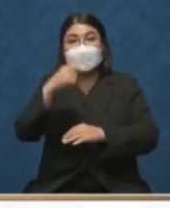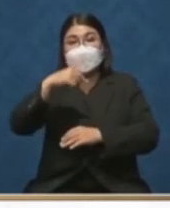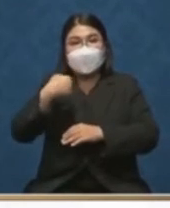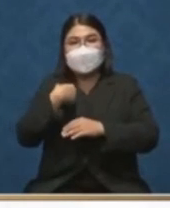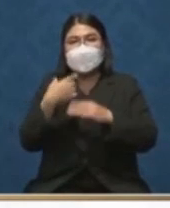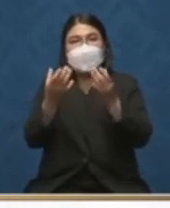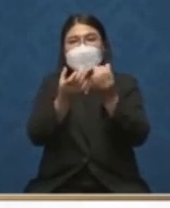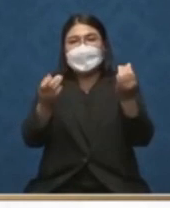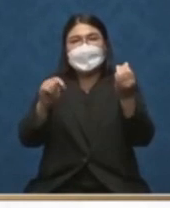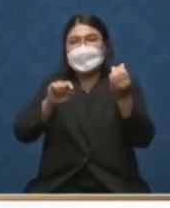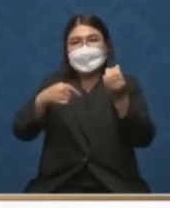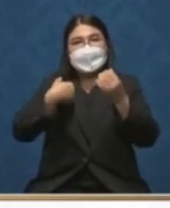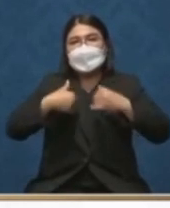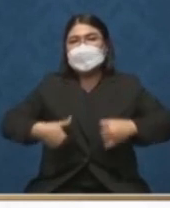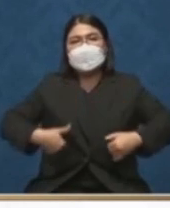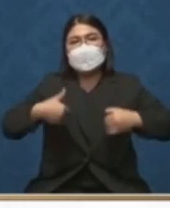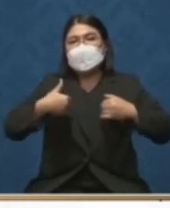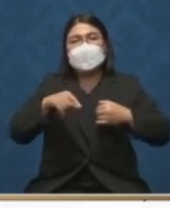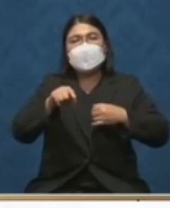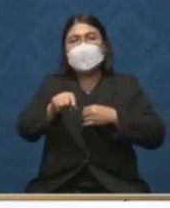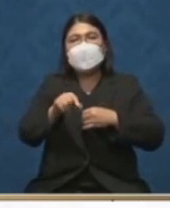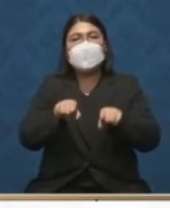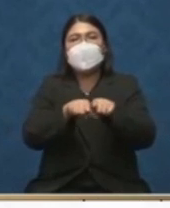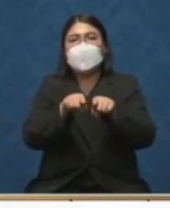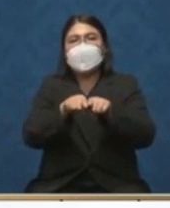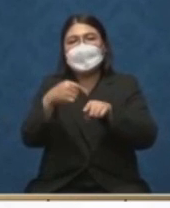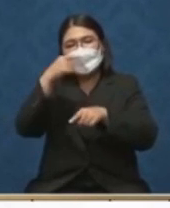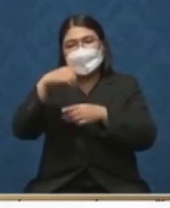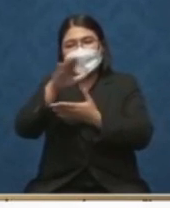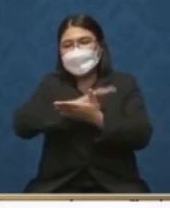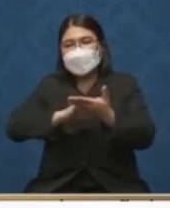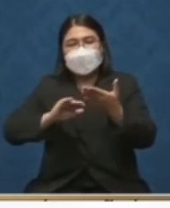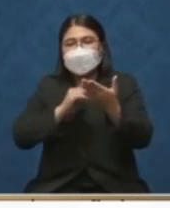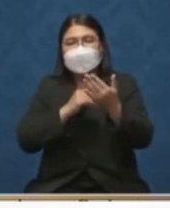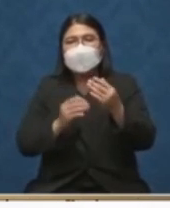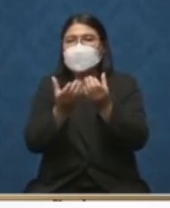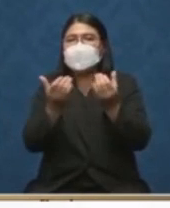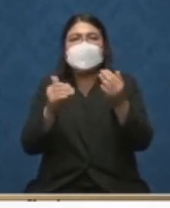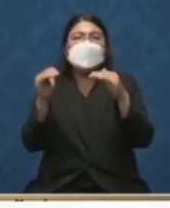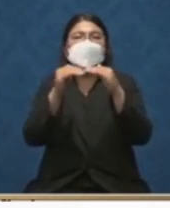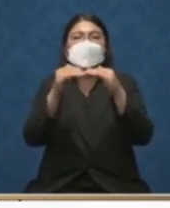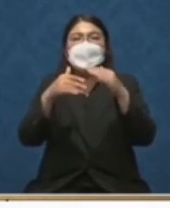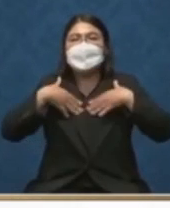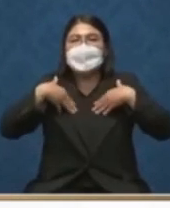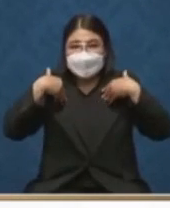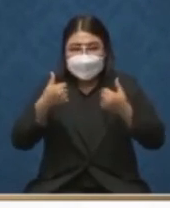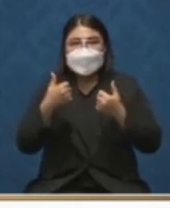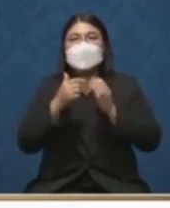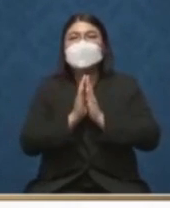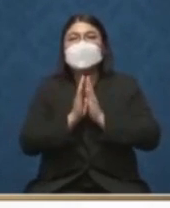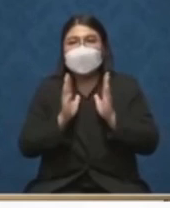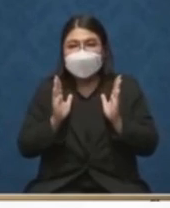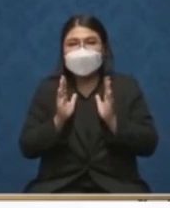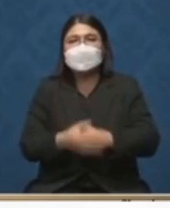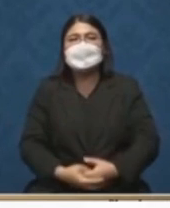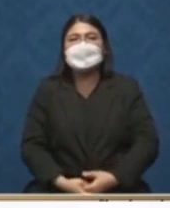องกลับสู่ความปรองดองสงบสุขพี่น้องประชาชนจะได้รัฐธรรมนูญที่บอกถึงคุณภาพชีวิตเขา